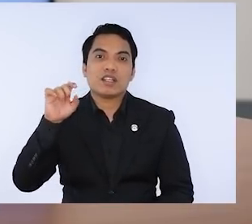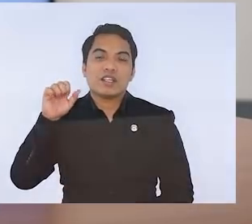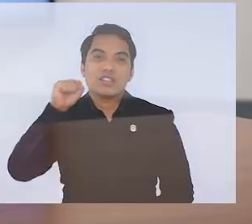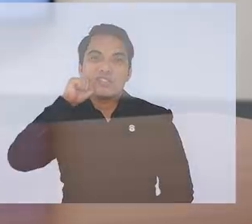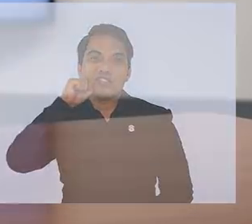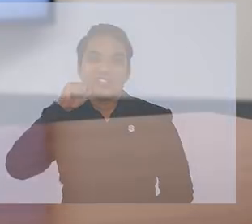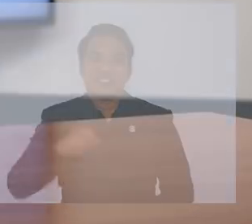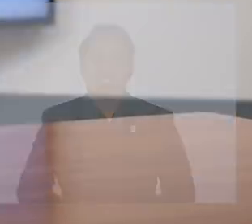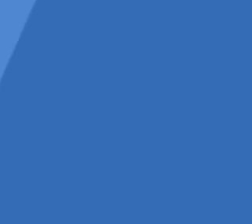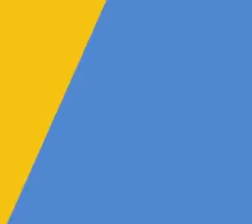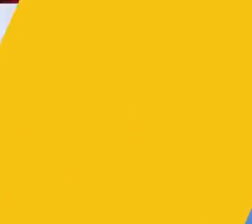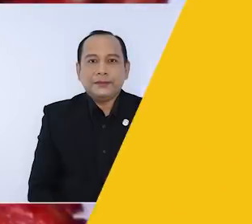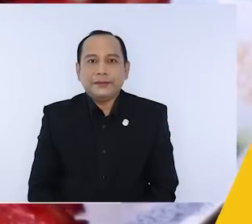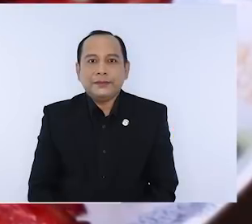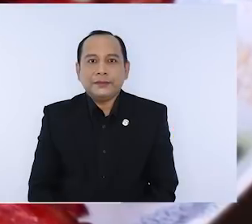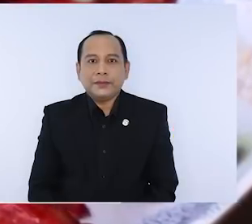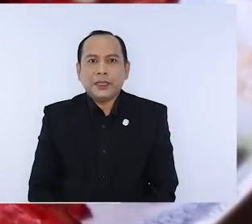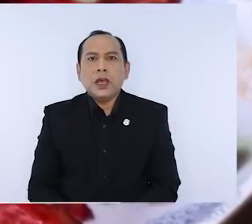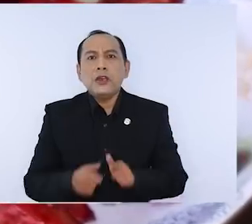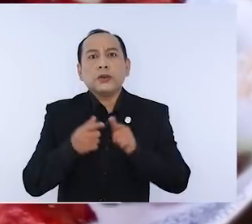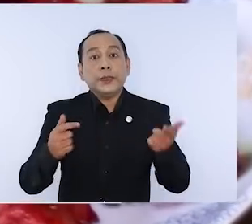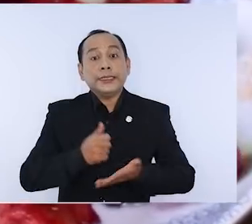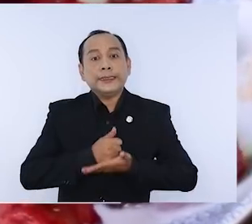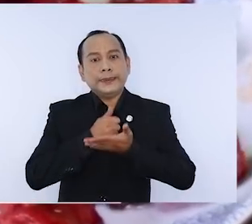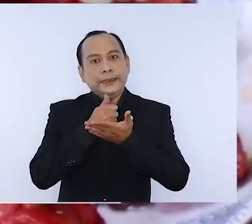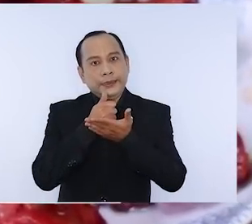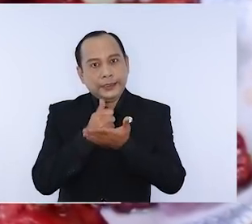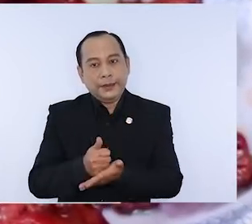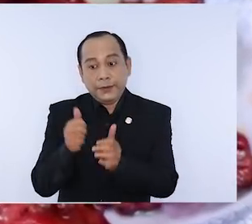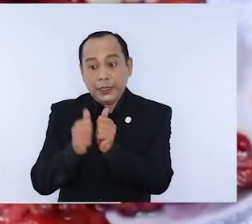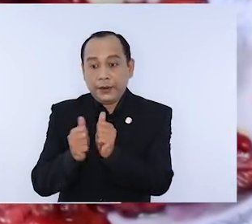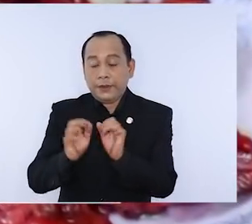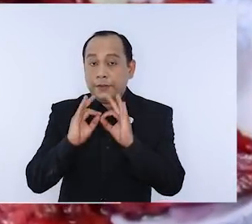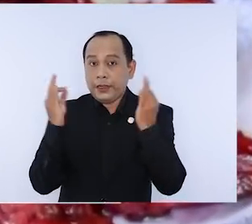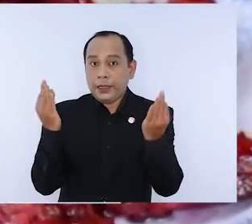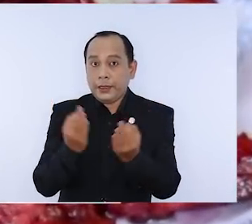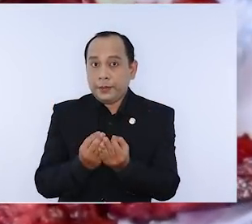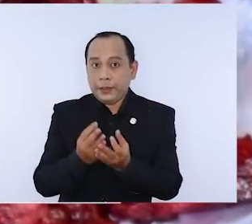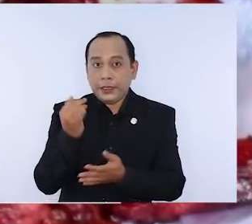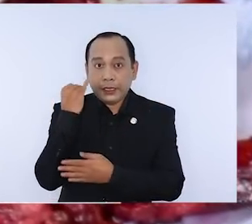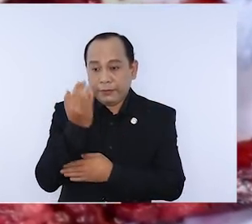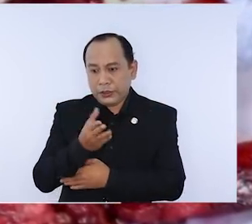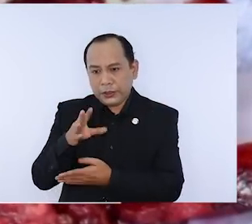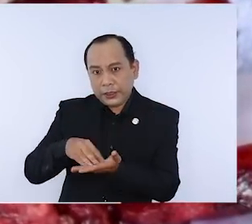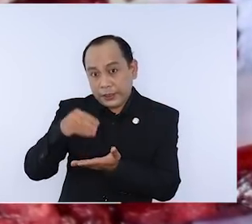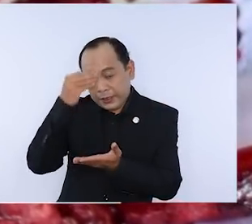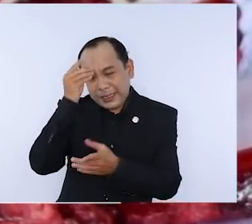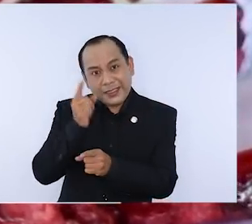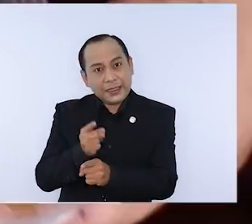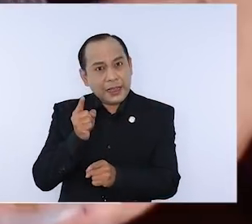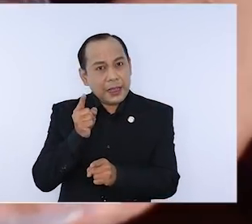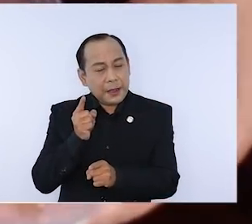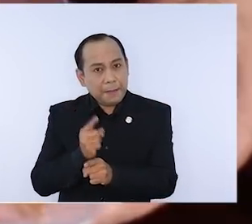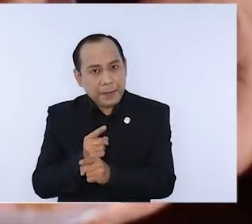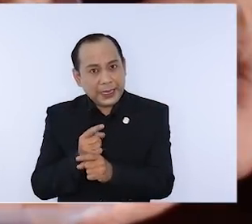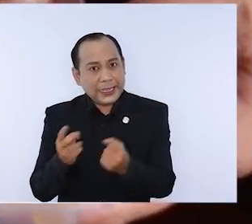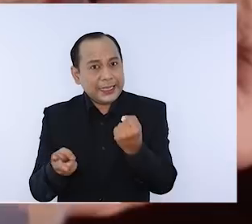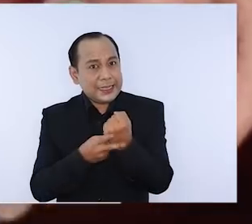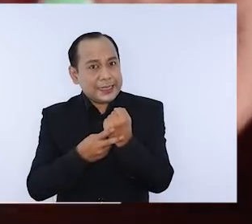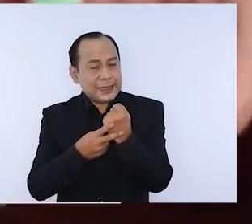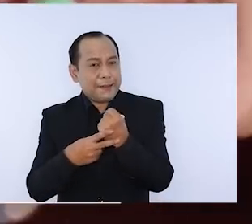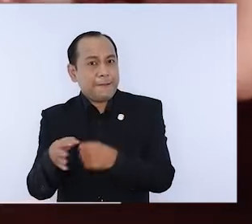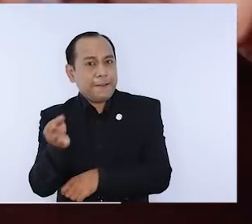Saul. Malaking tulong sa bawat pamilya kung matututunan nila ang tamang paraan ng pag-iimbak ng